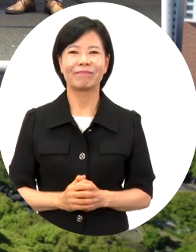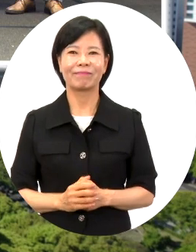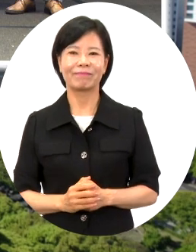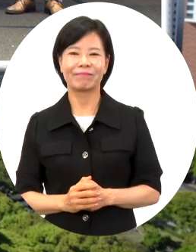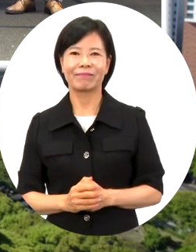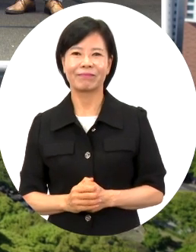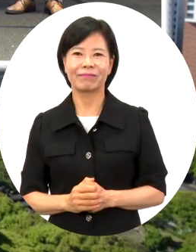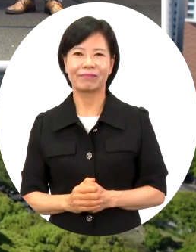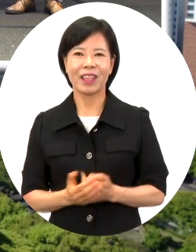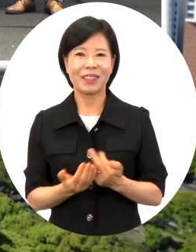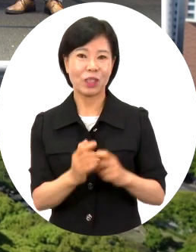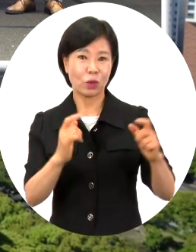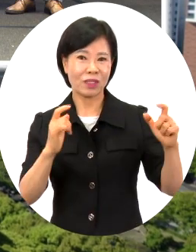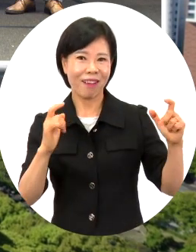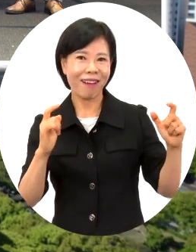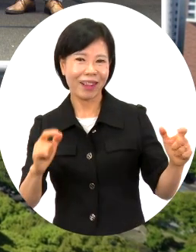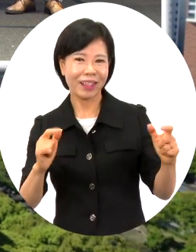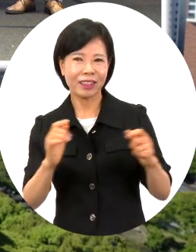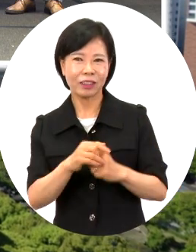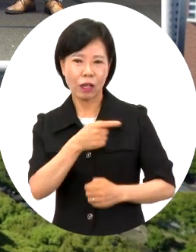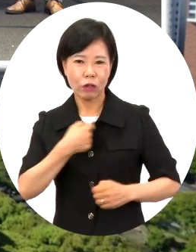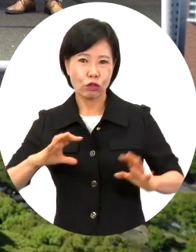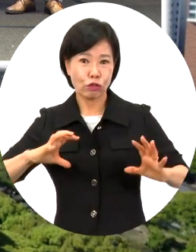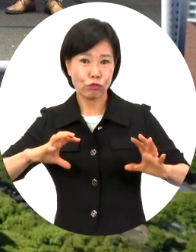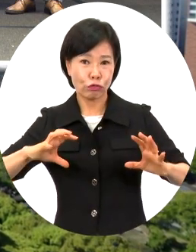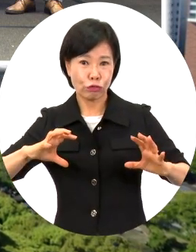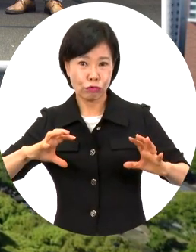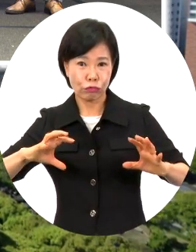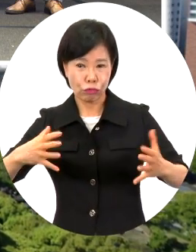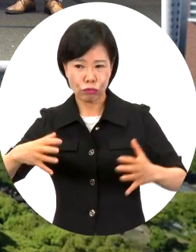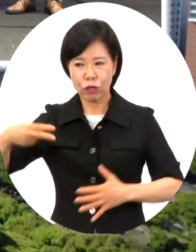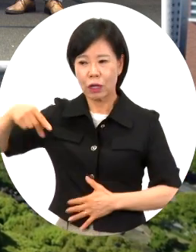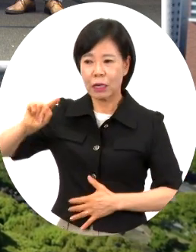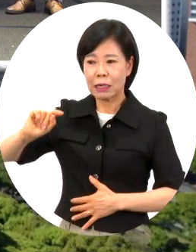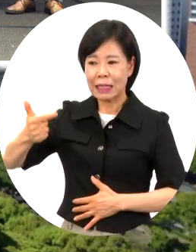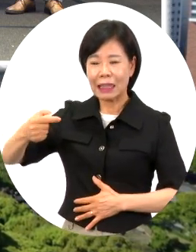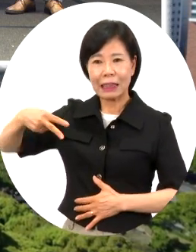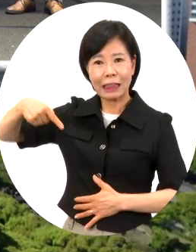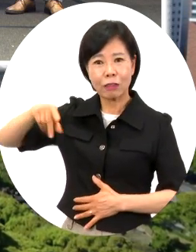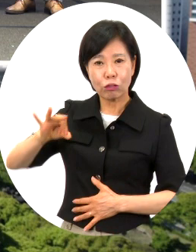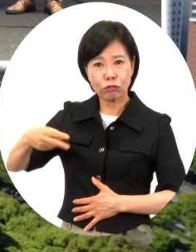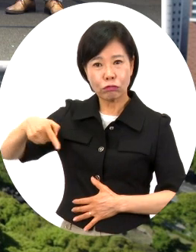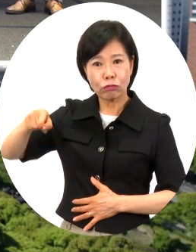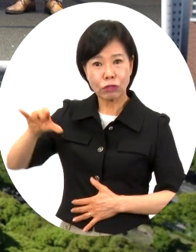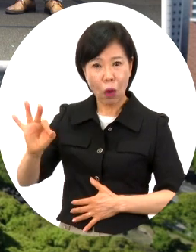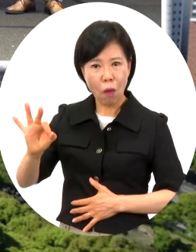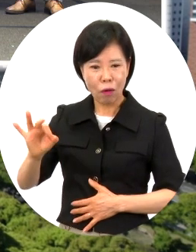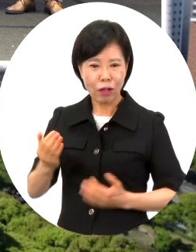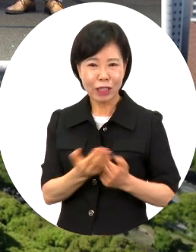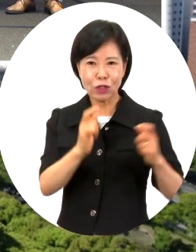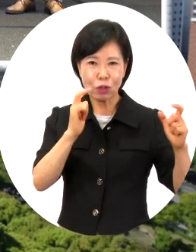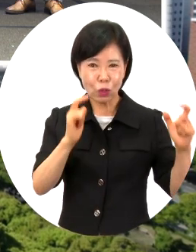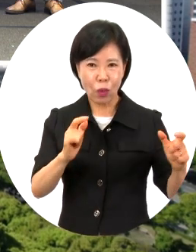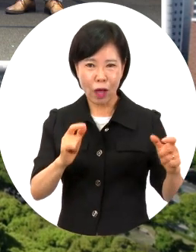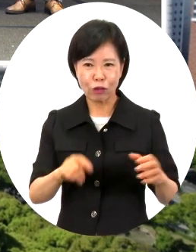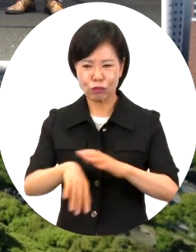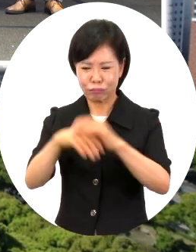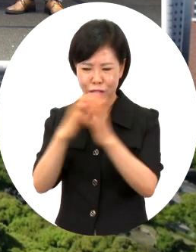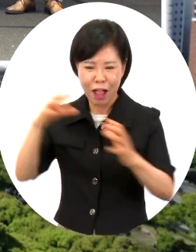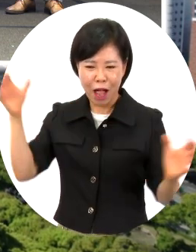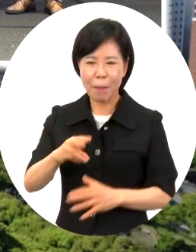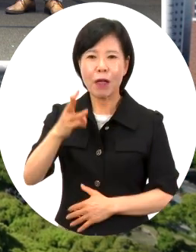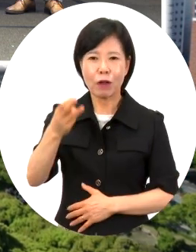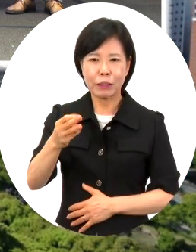다음 소식입니다. 제주도가 중국 내 3위 경제도시권인 산둥성 지역과 문화, 관광, 경제